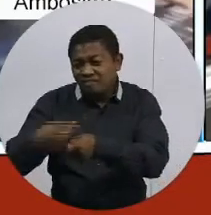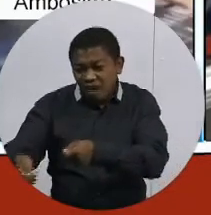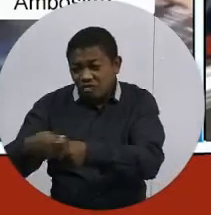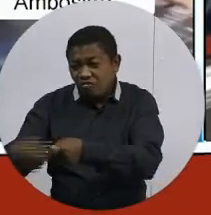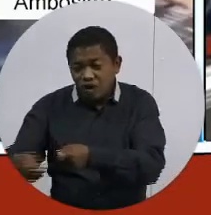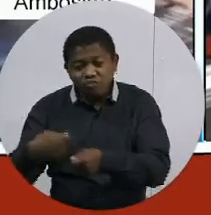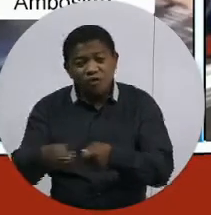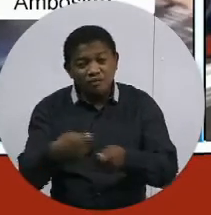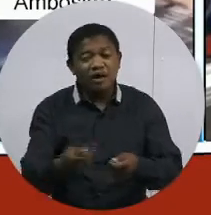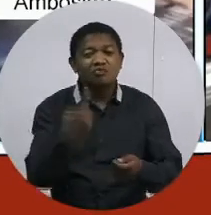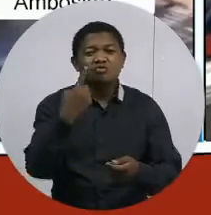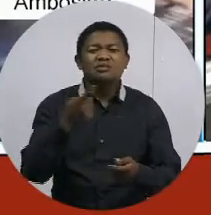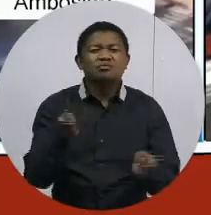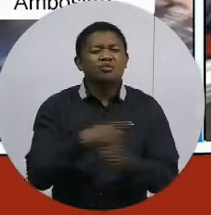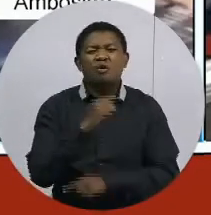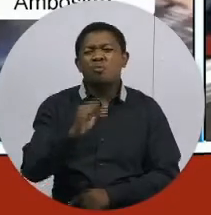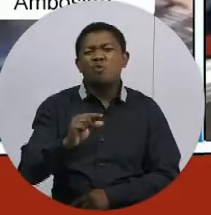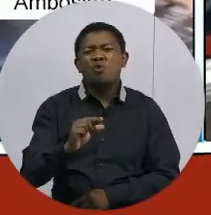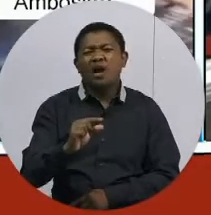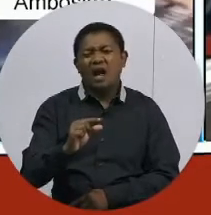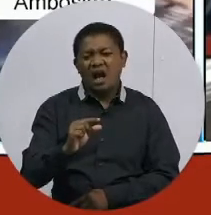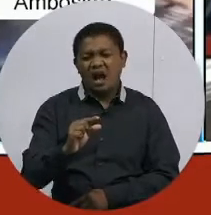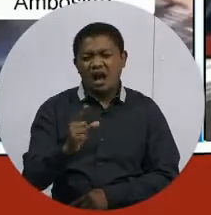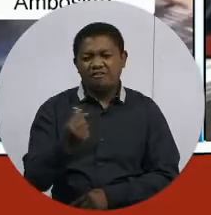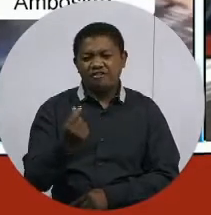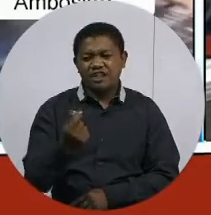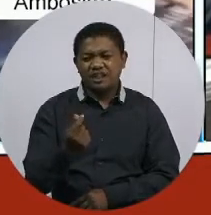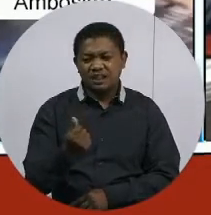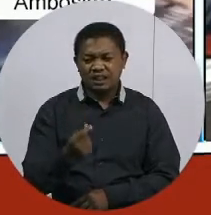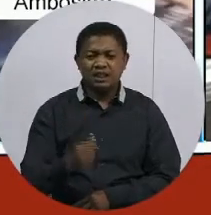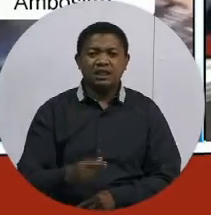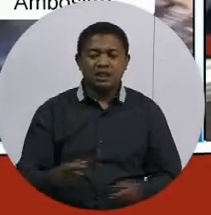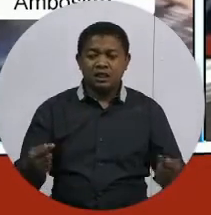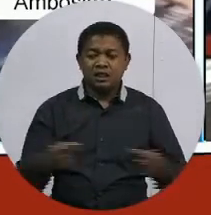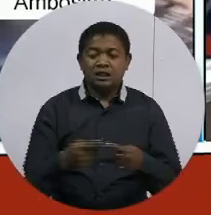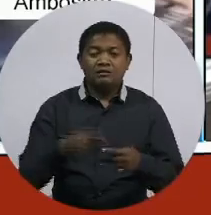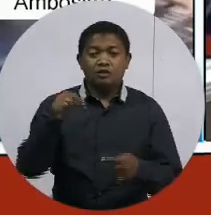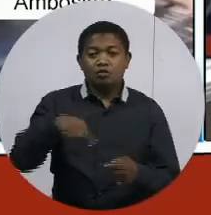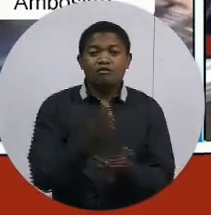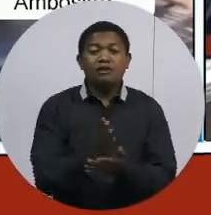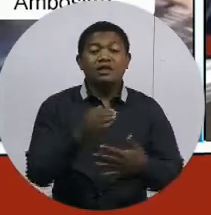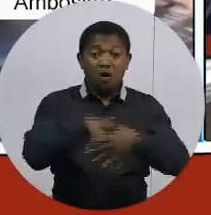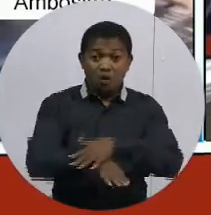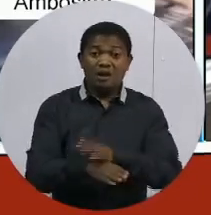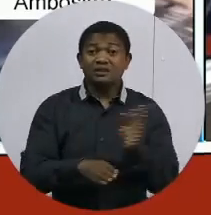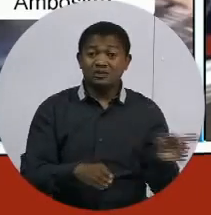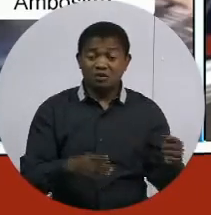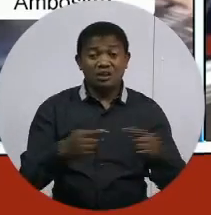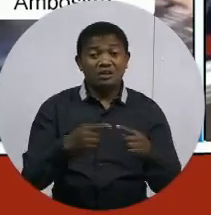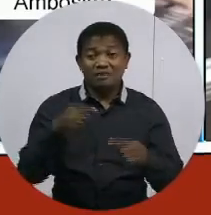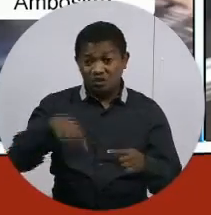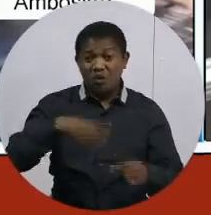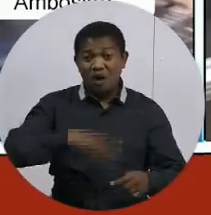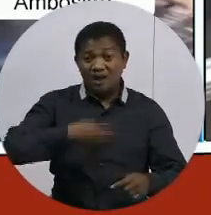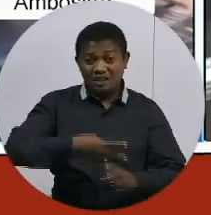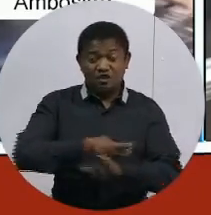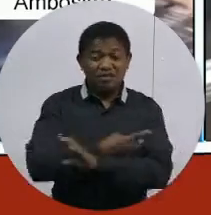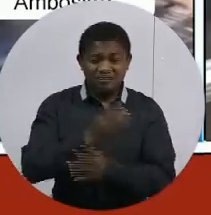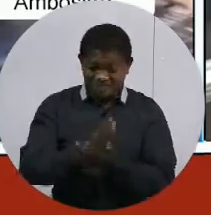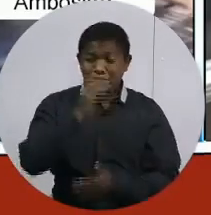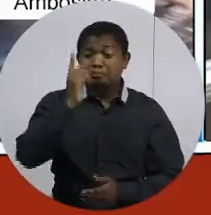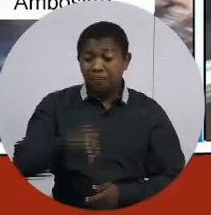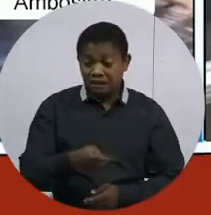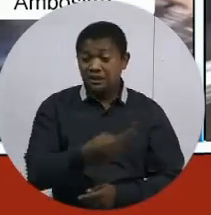izany indrindra fa amin'izao fotoana izao efa tafiditra eto izany a ny valana retina izao dia